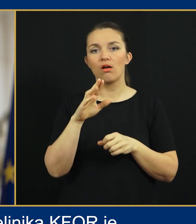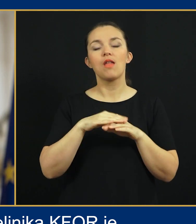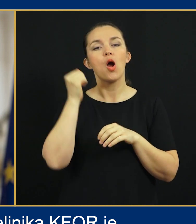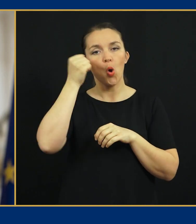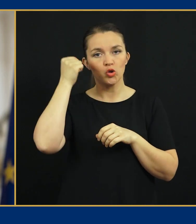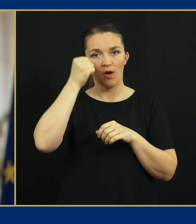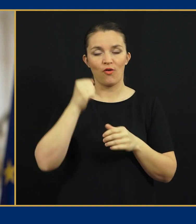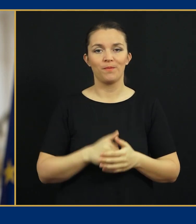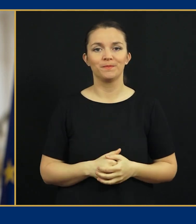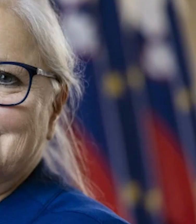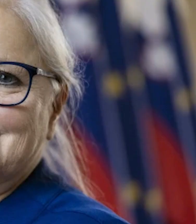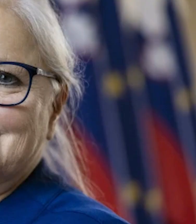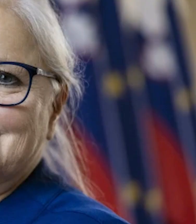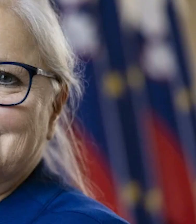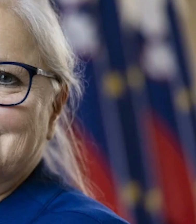Kosovu.